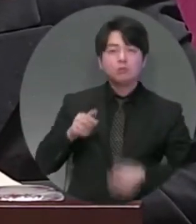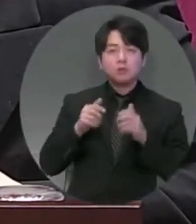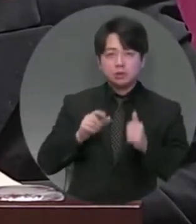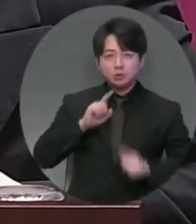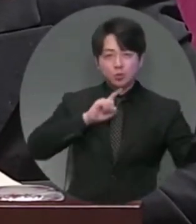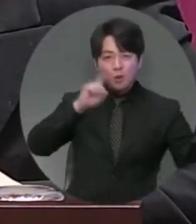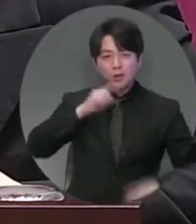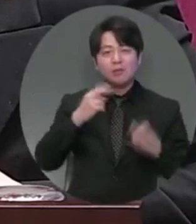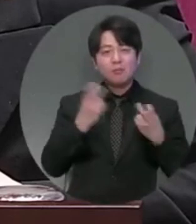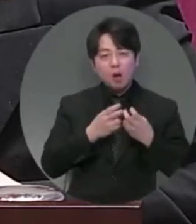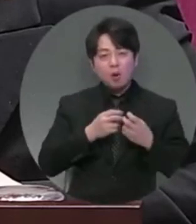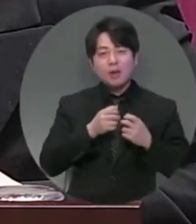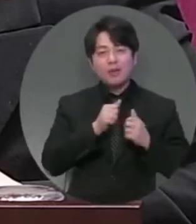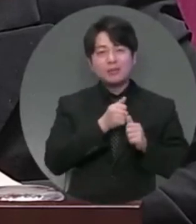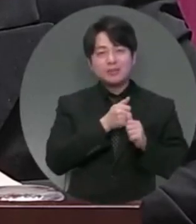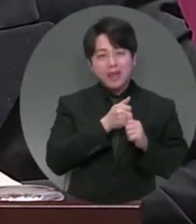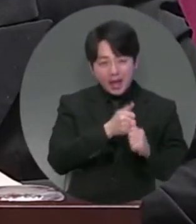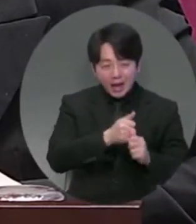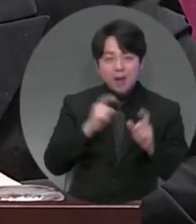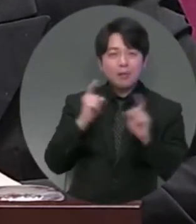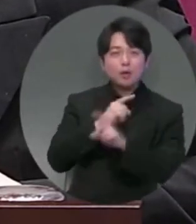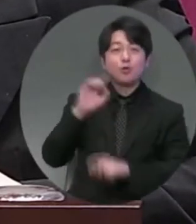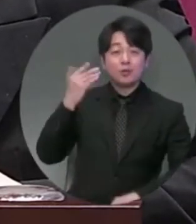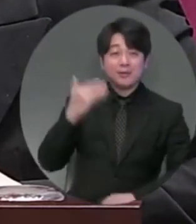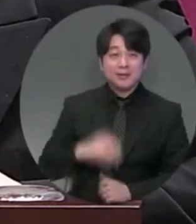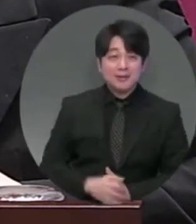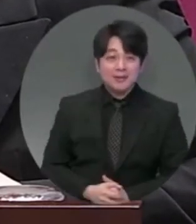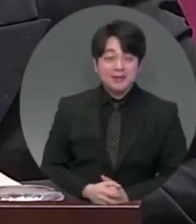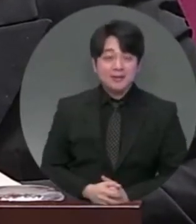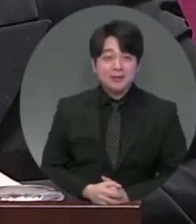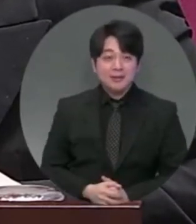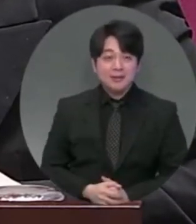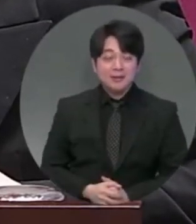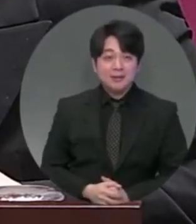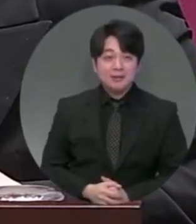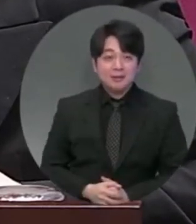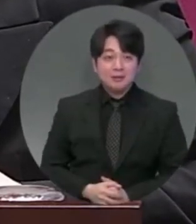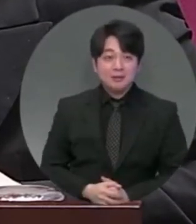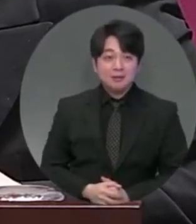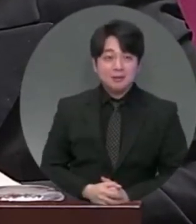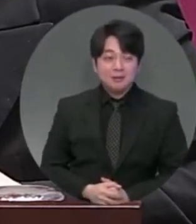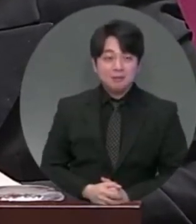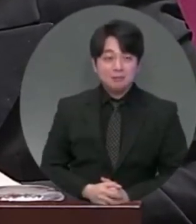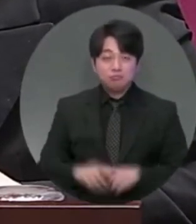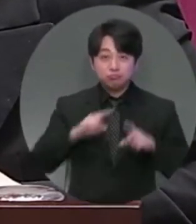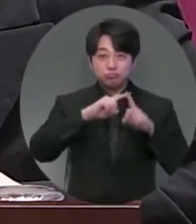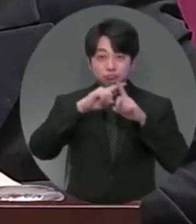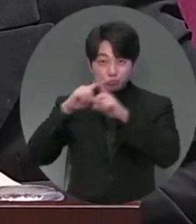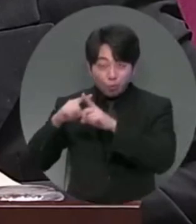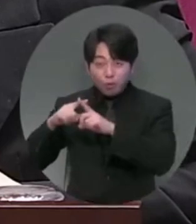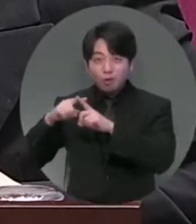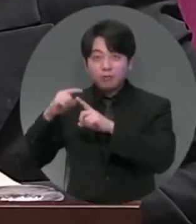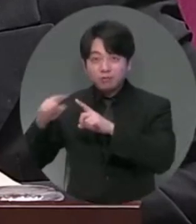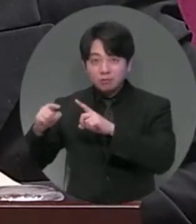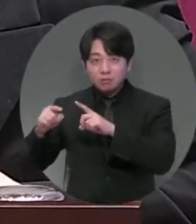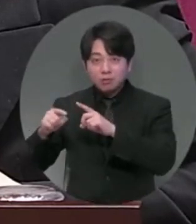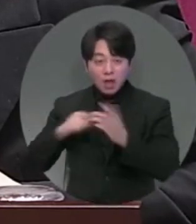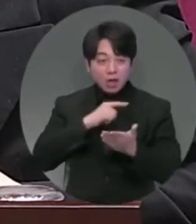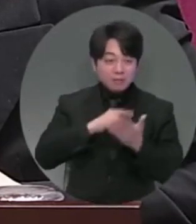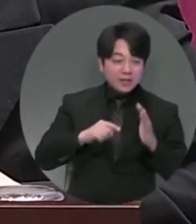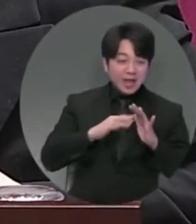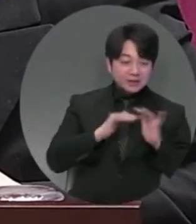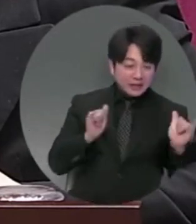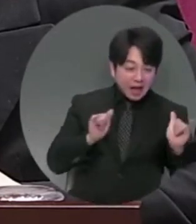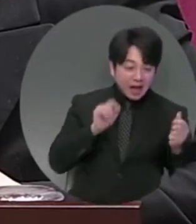판례가 그냥 뚝 나오는게 아니라 그렇게 공격적으로 그렇게 피해자 친화적으로 기소하기 때문입니다 그렇게 해오고 있고 그런 방향으로